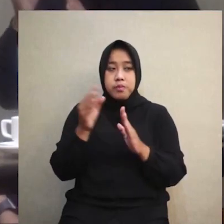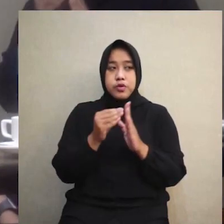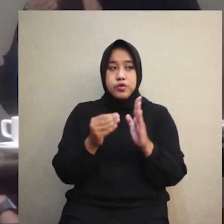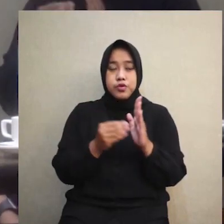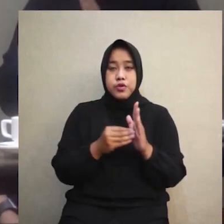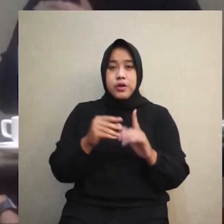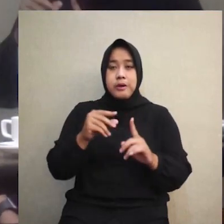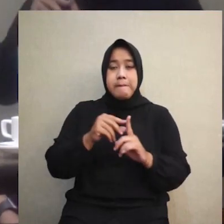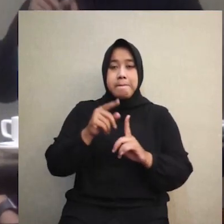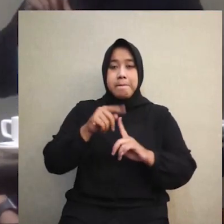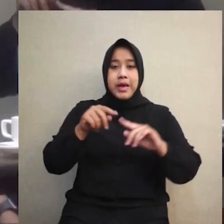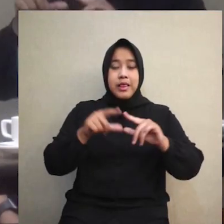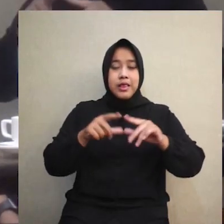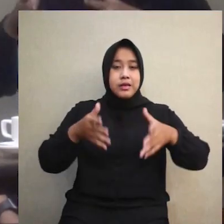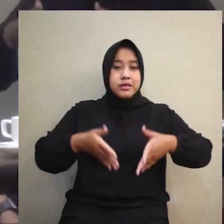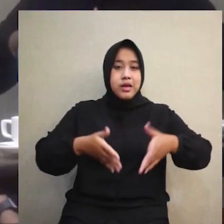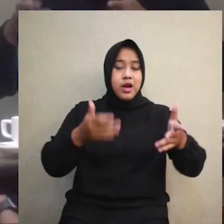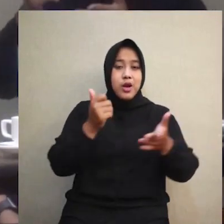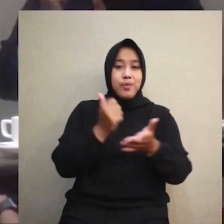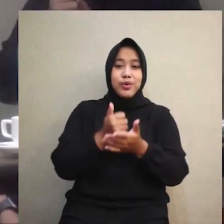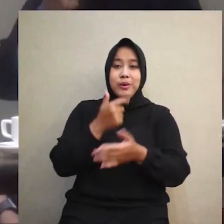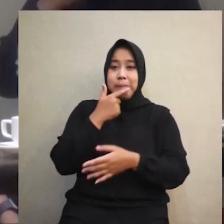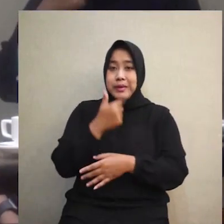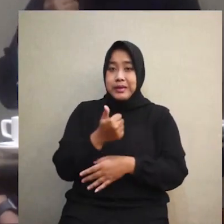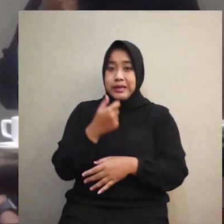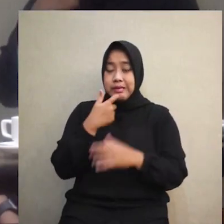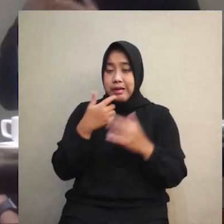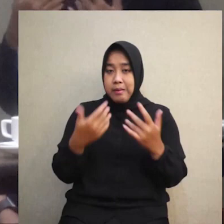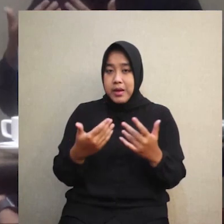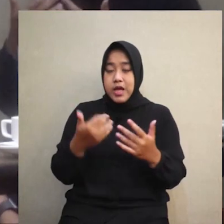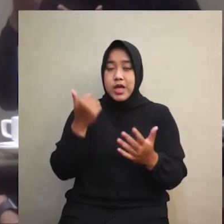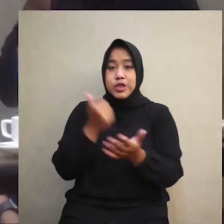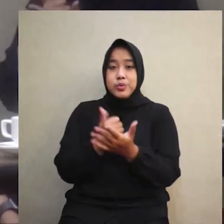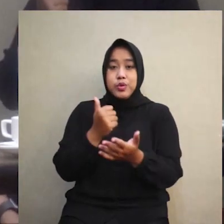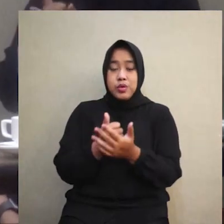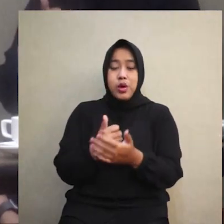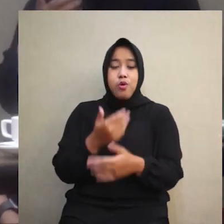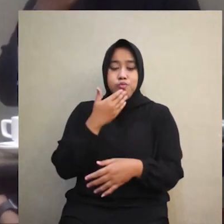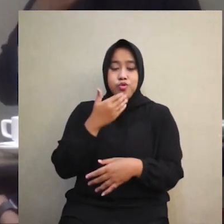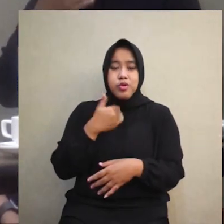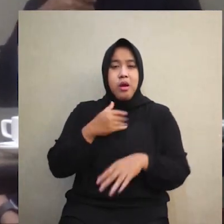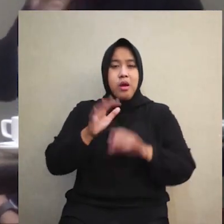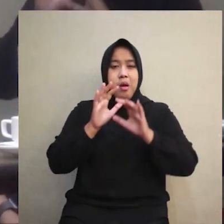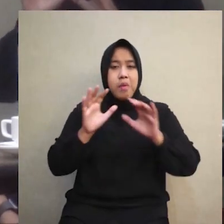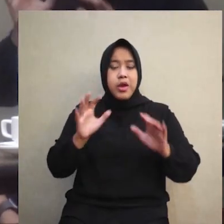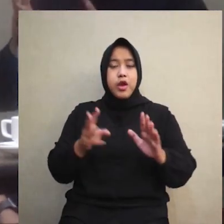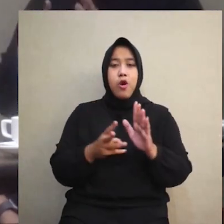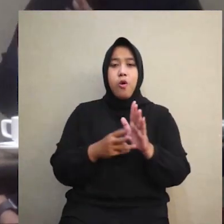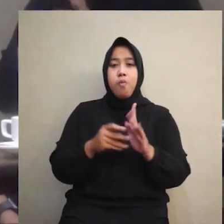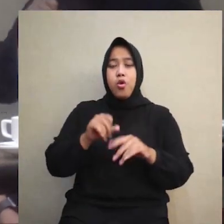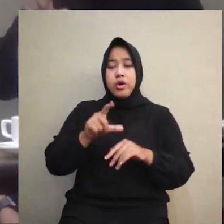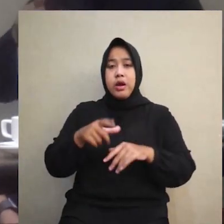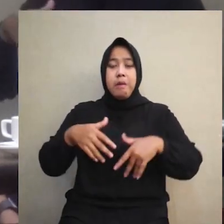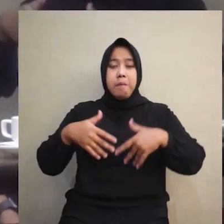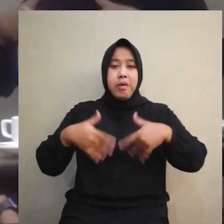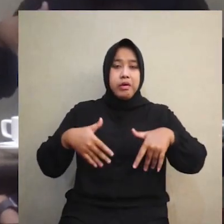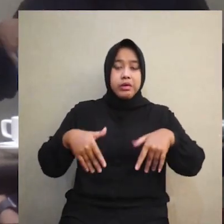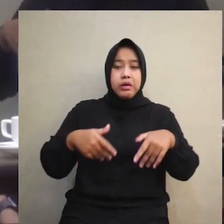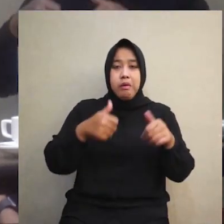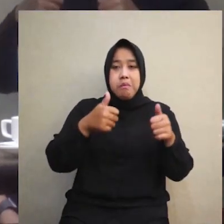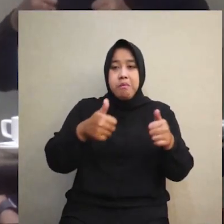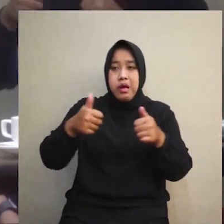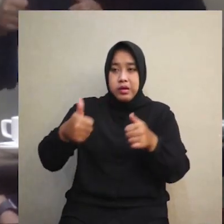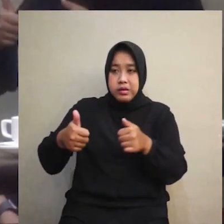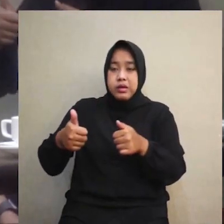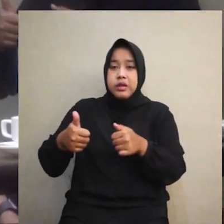peta jalan itu yang kemudian sangat penting adalah bahwa sebenarnya kita punya banyak model praktek baik di